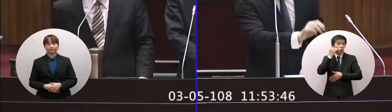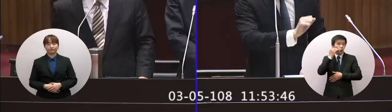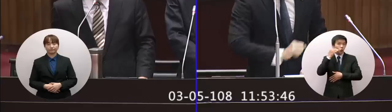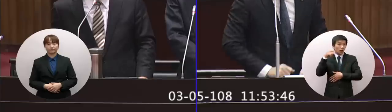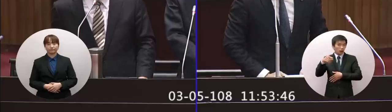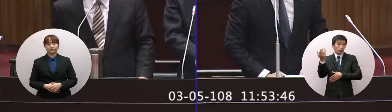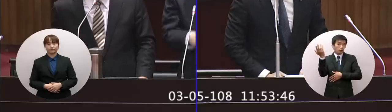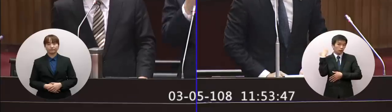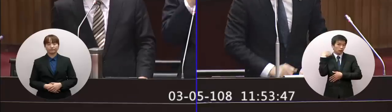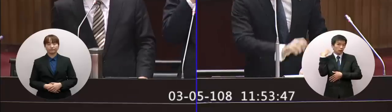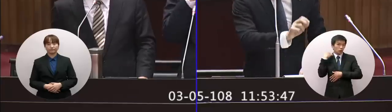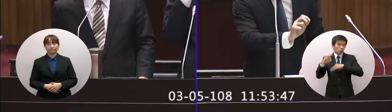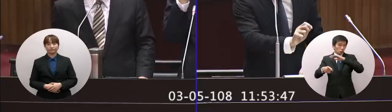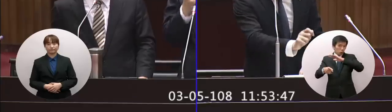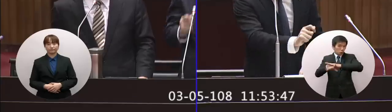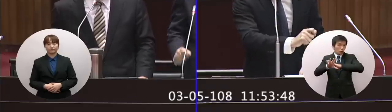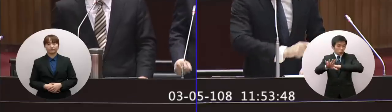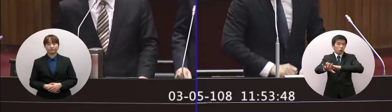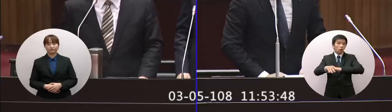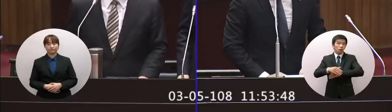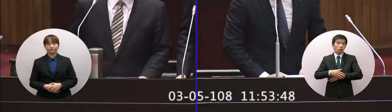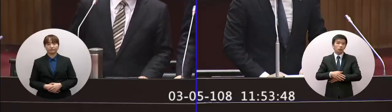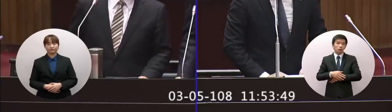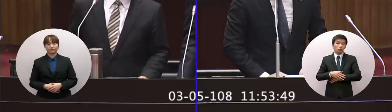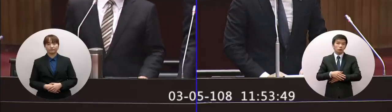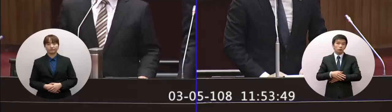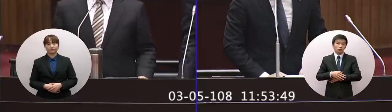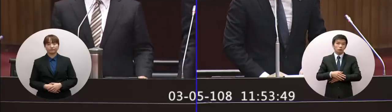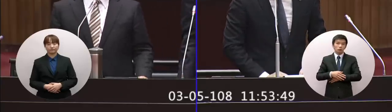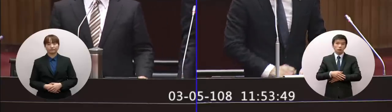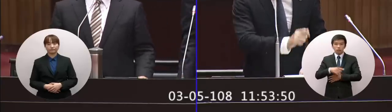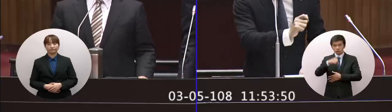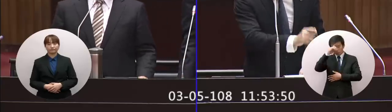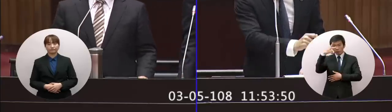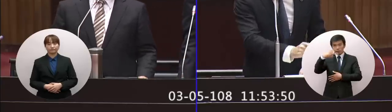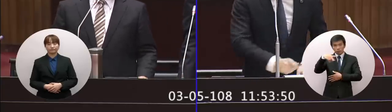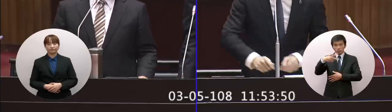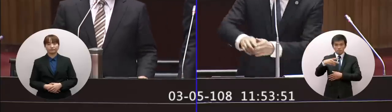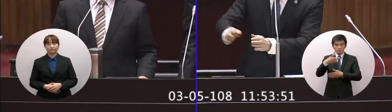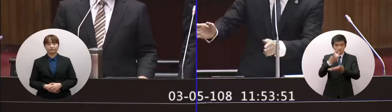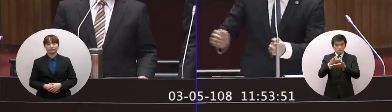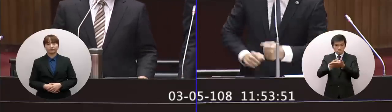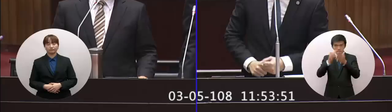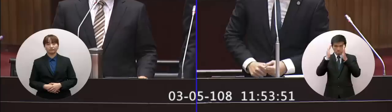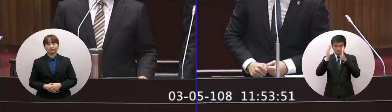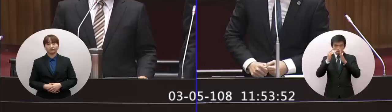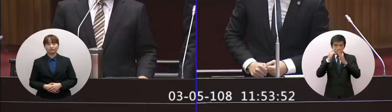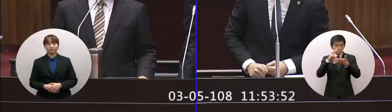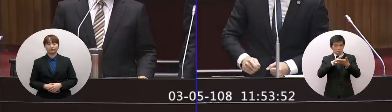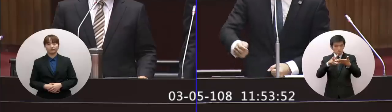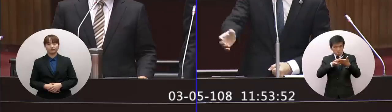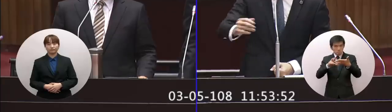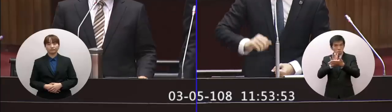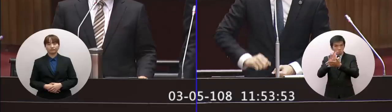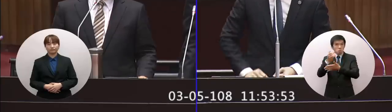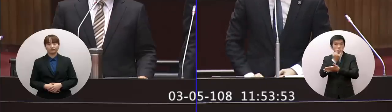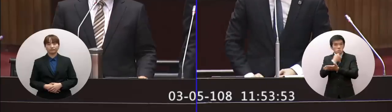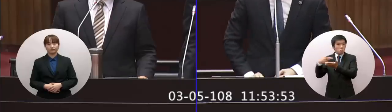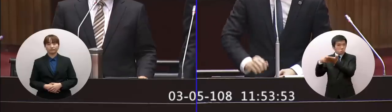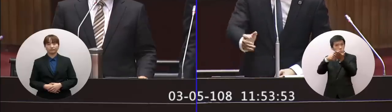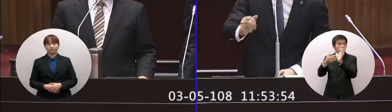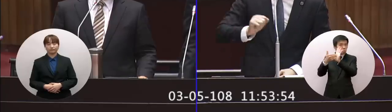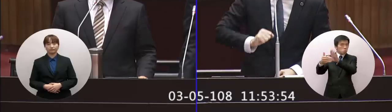你若有即、这个有啥物款，咱感觉讲吼，应该哦，搁爱搁较谨慎，搁较严格些，咱以后就无一定爱互伊来啊，因为你即个